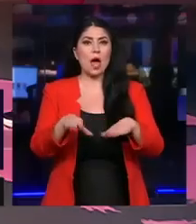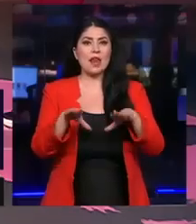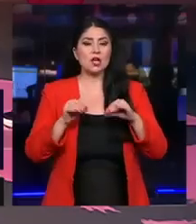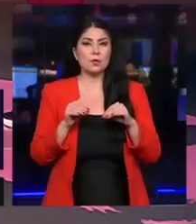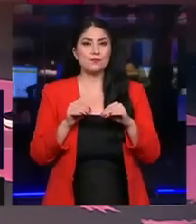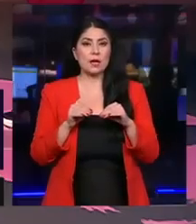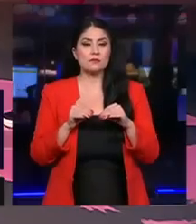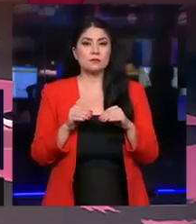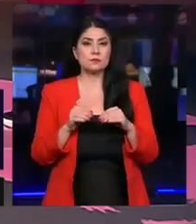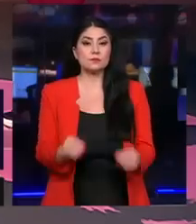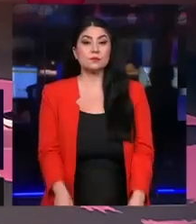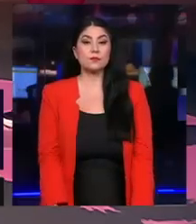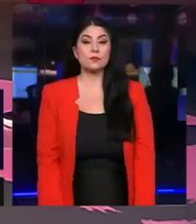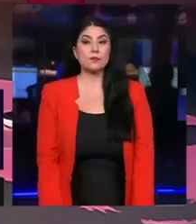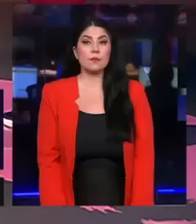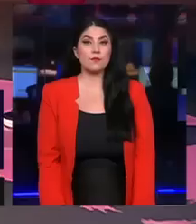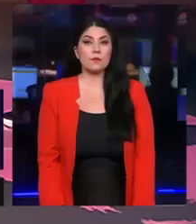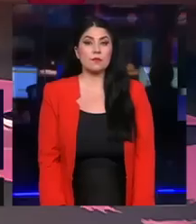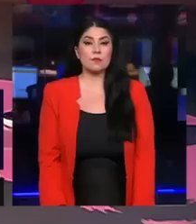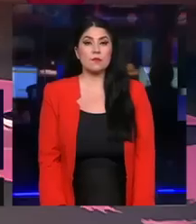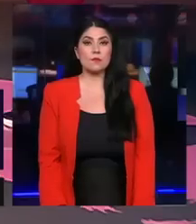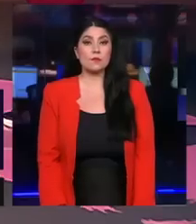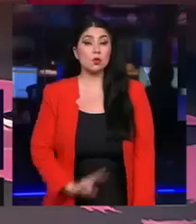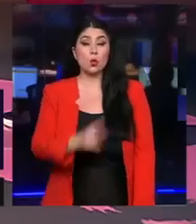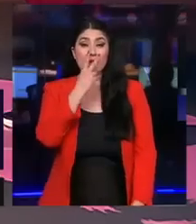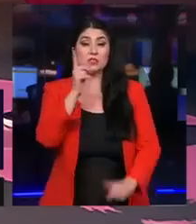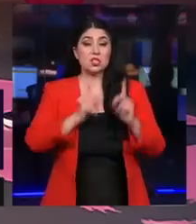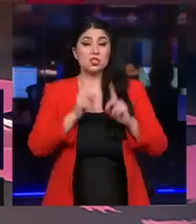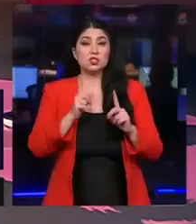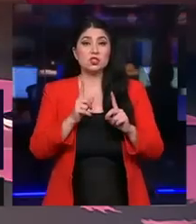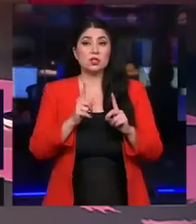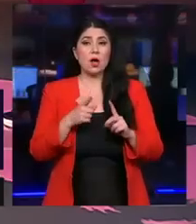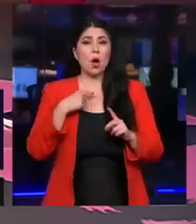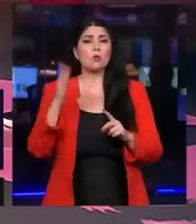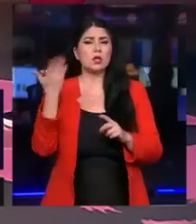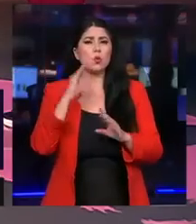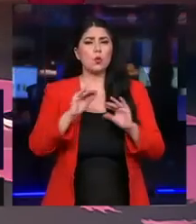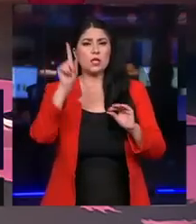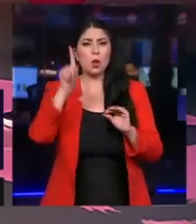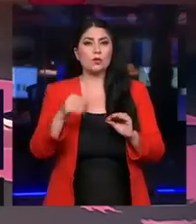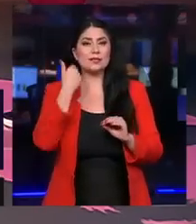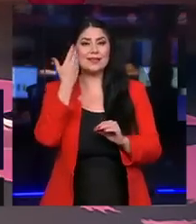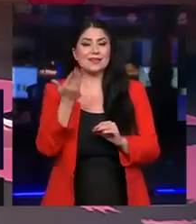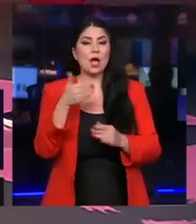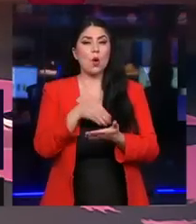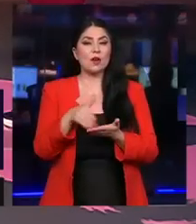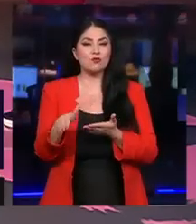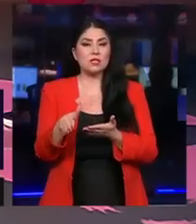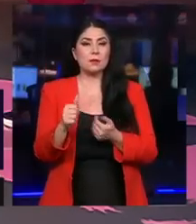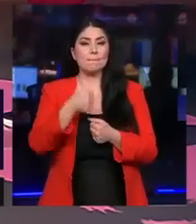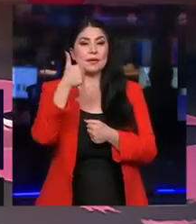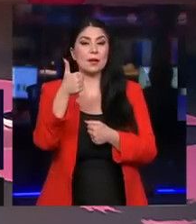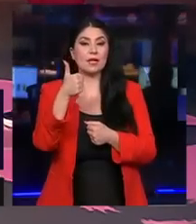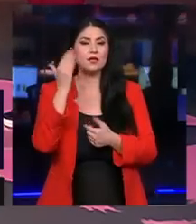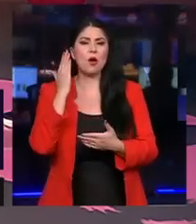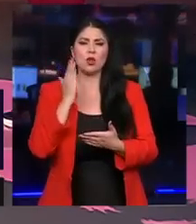de a ne accepta în Schengen. Nu am văzut, practic, în momentul de față, deși s-au scurs luni bune de când au refuzat prima